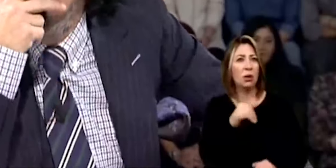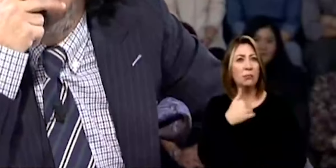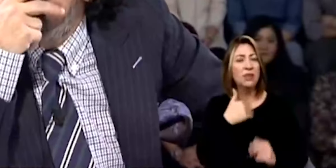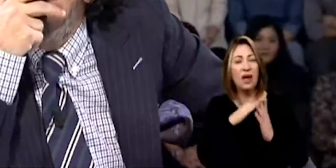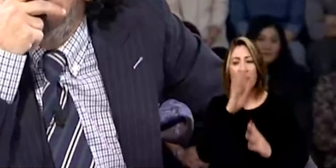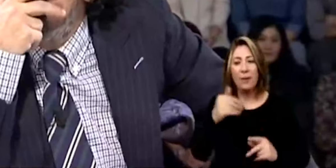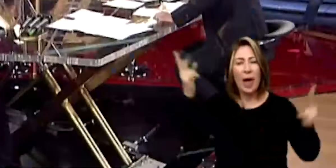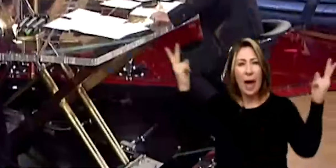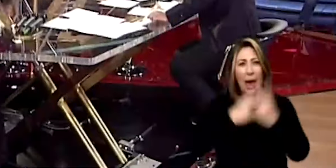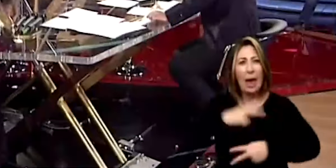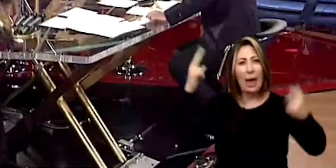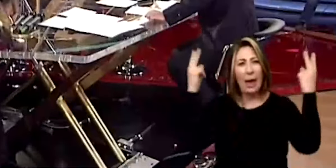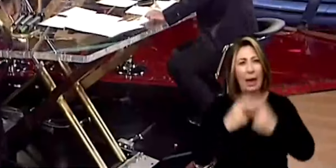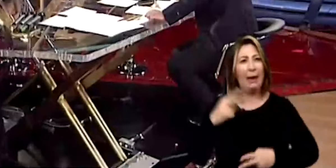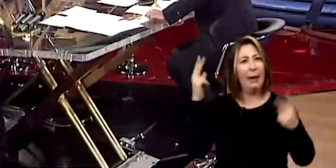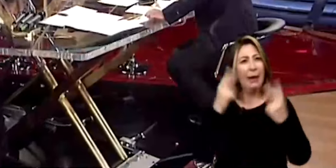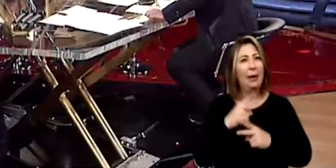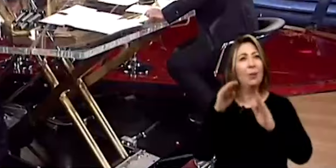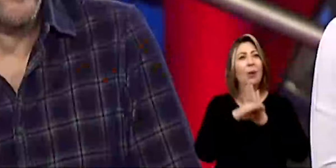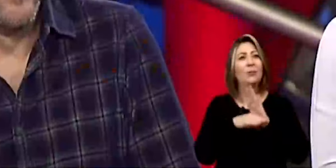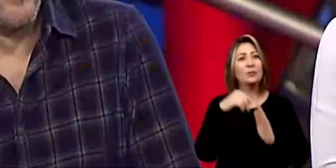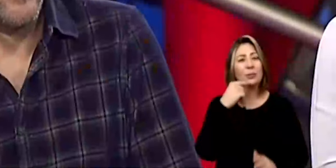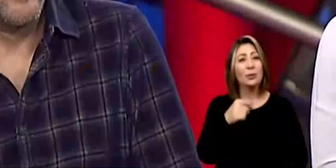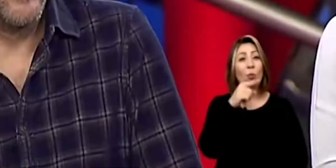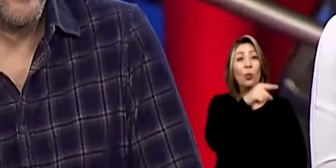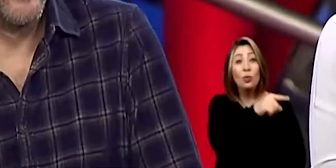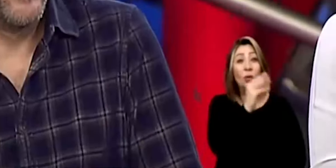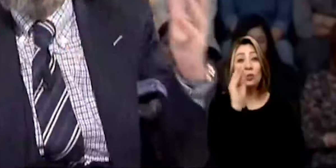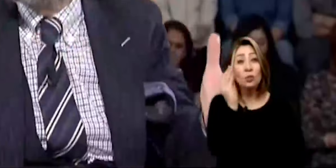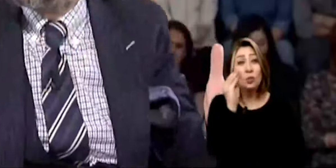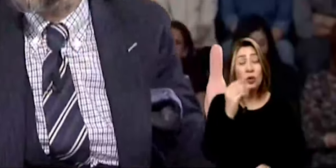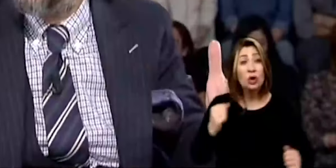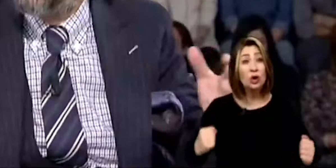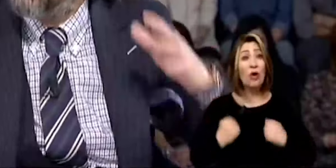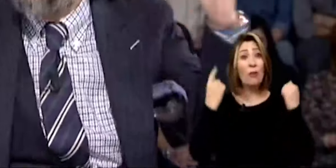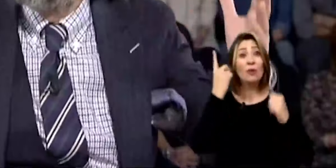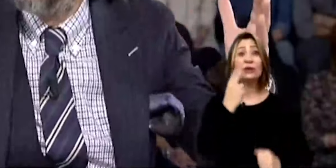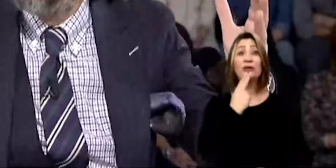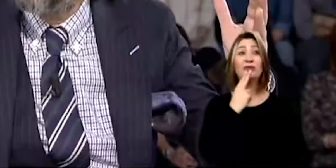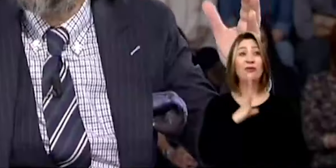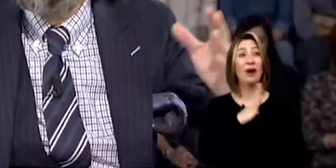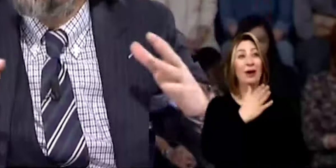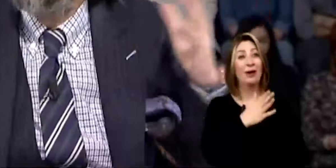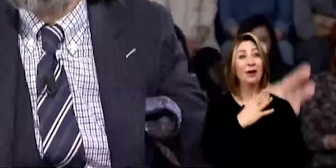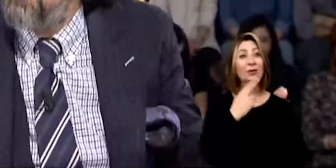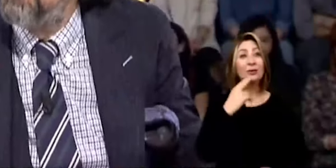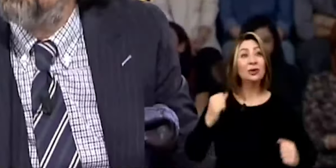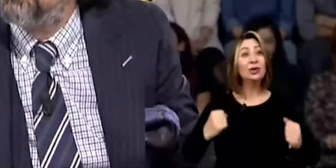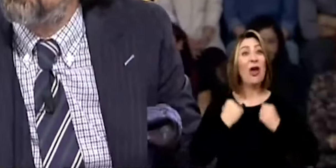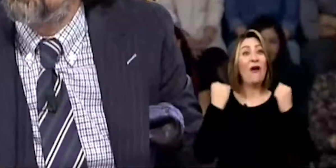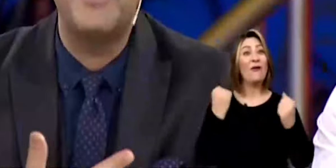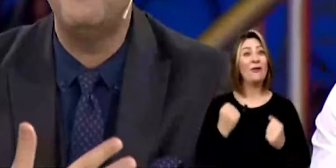eve döndük. Bir ağla bir ağla. Bunu bir programda söyledim. Bunların dev bir kızları var. Dev. Kızları